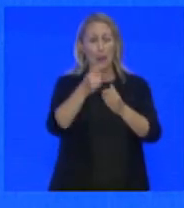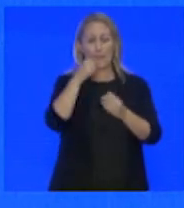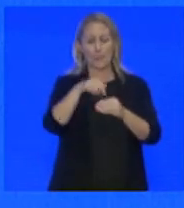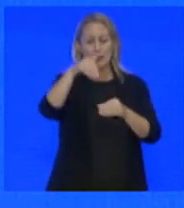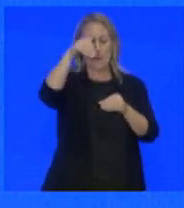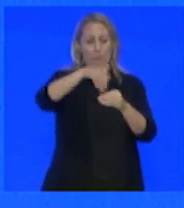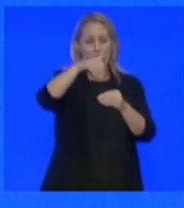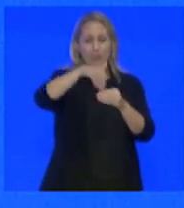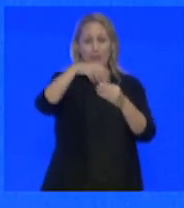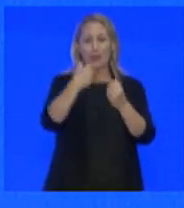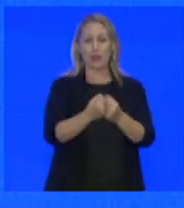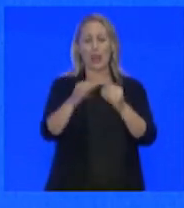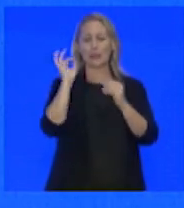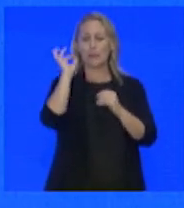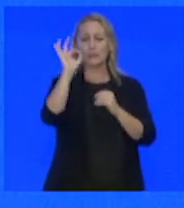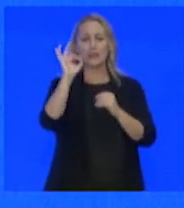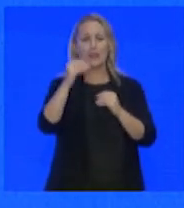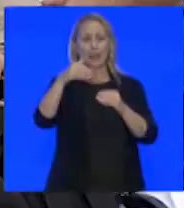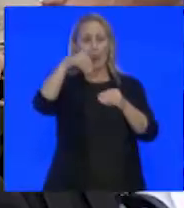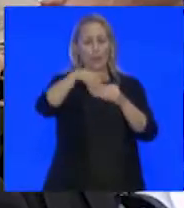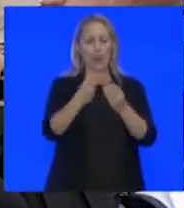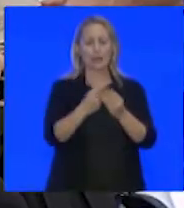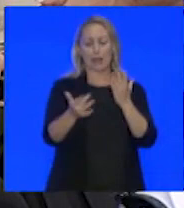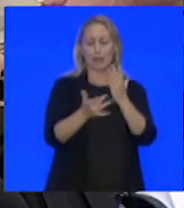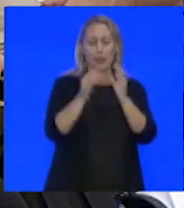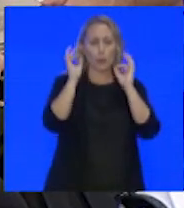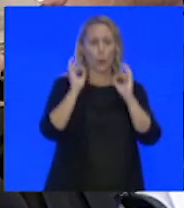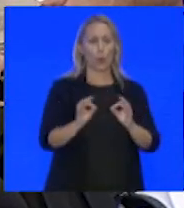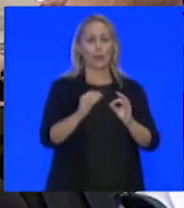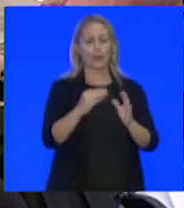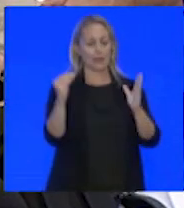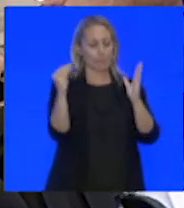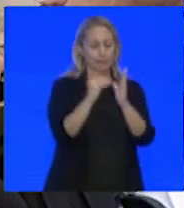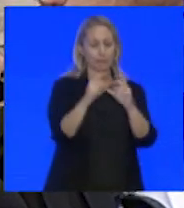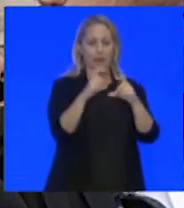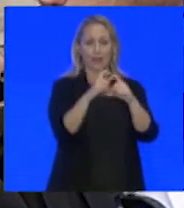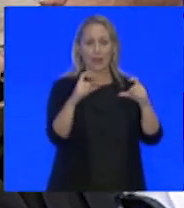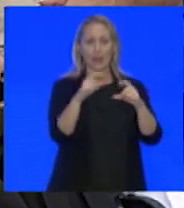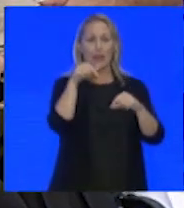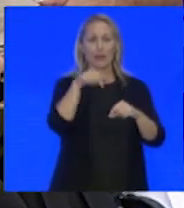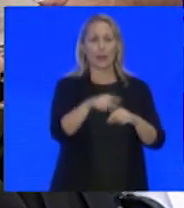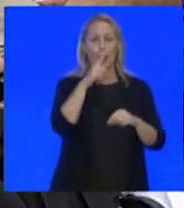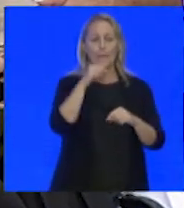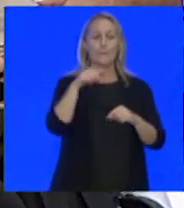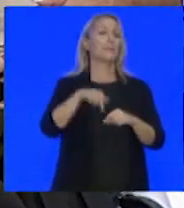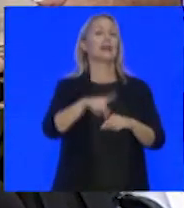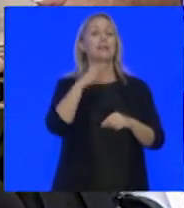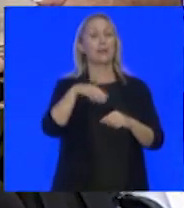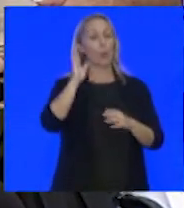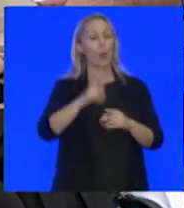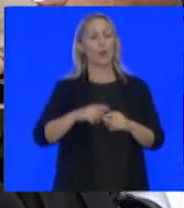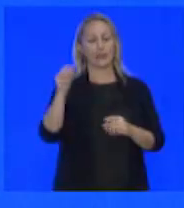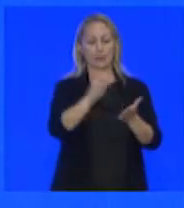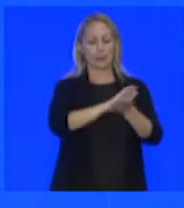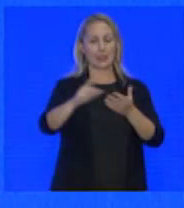υποδομή με ψηφιακές υπογραφές, η οποία θα επιτρέπει τη λεγόμενη απομακρυσμένη ταυτοποίηση. Θα